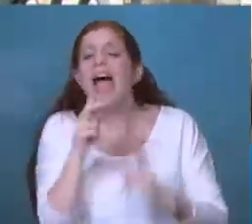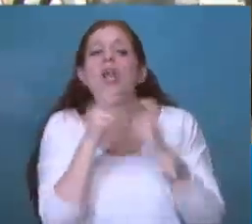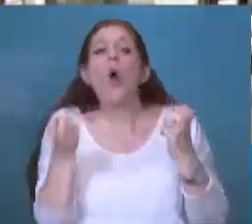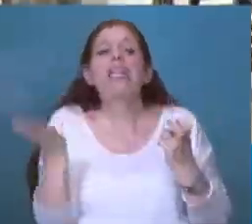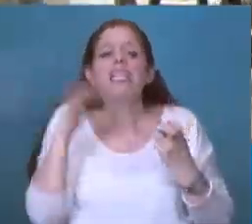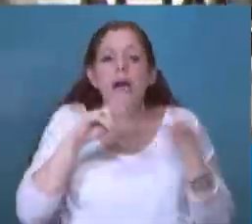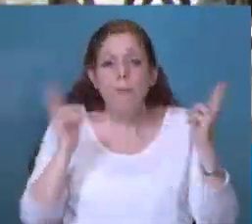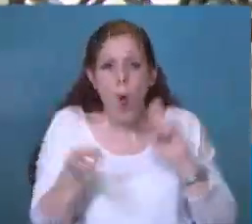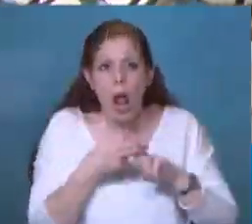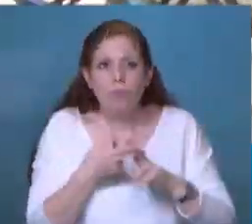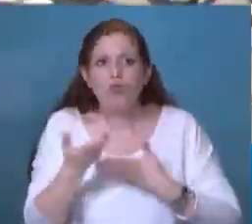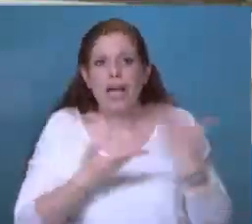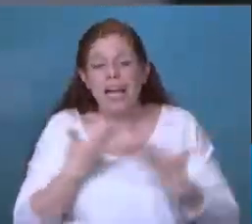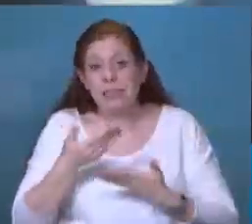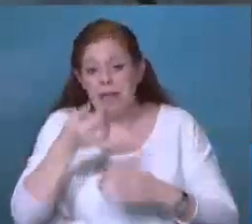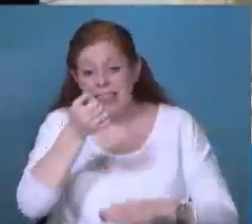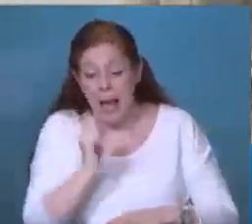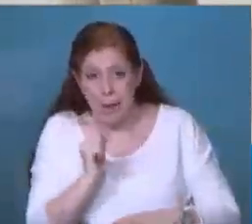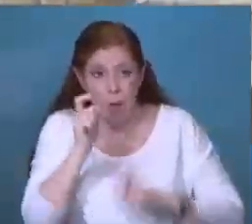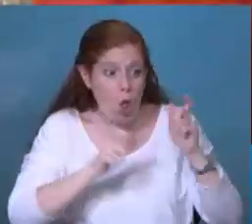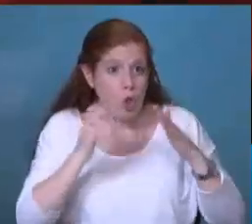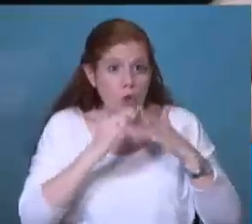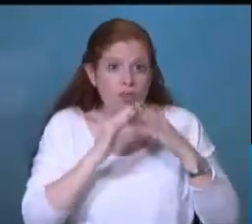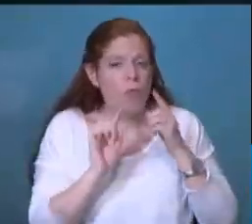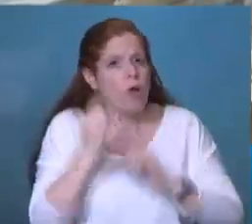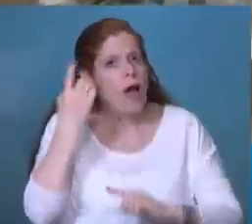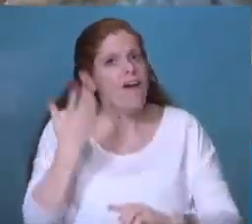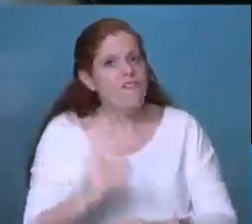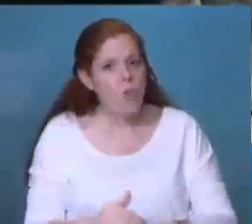שהיחס בין תיירים לתושבים בה גבוה כל כך.